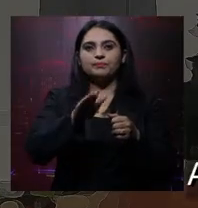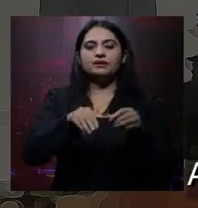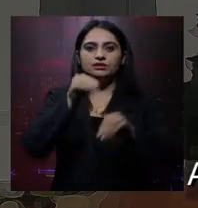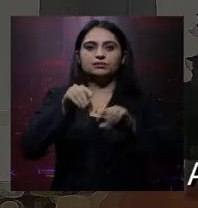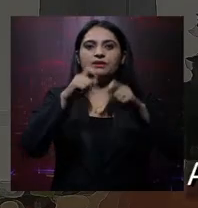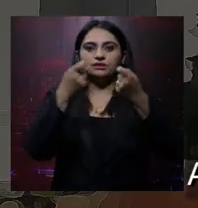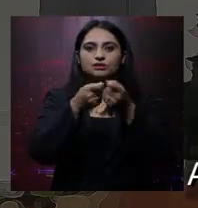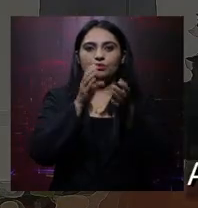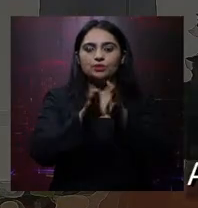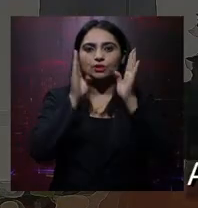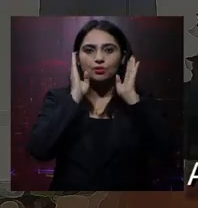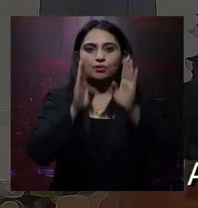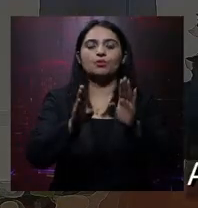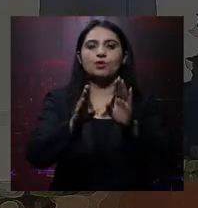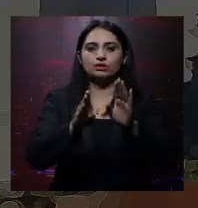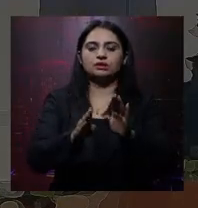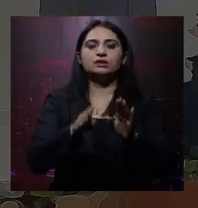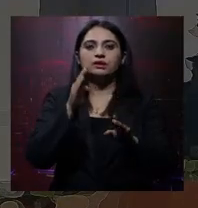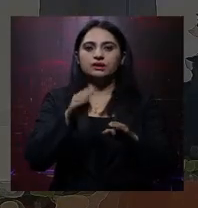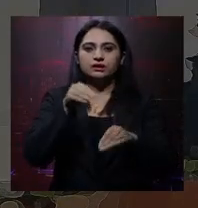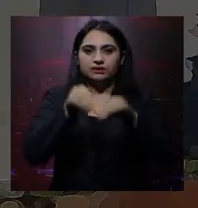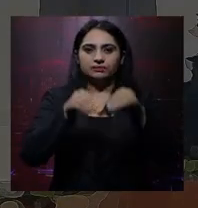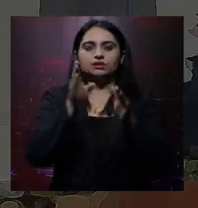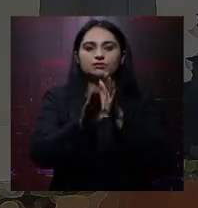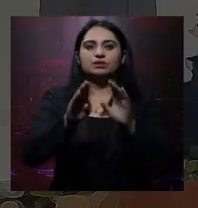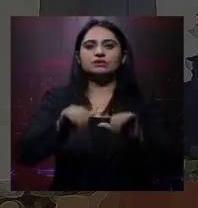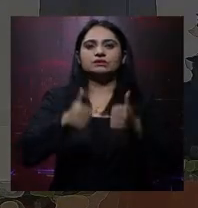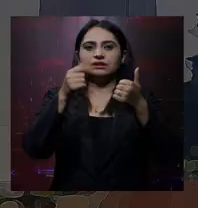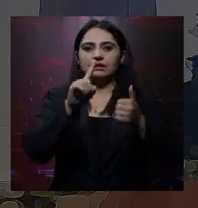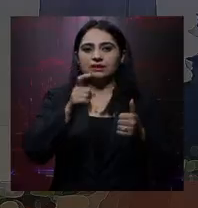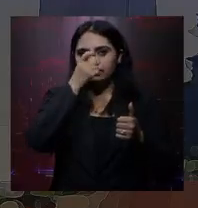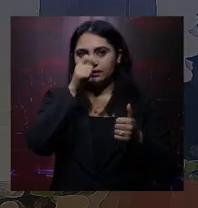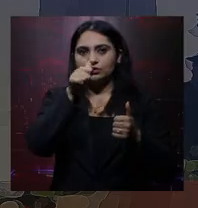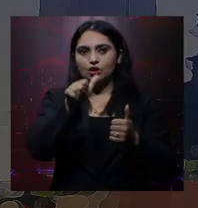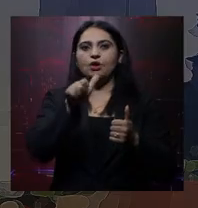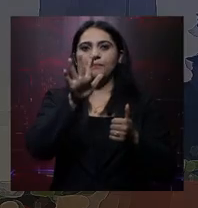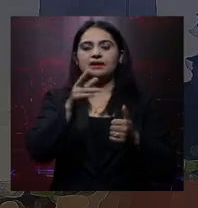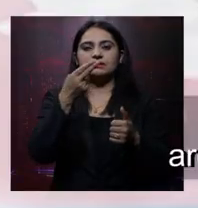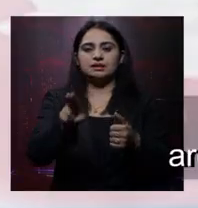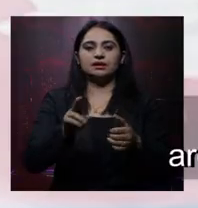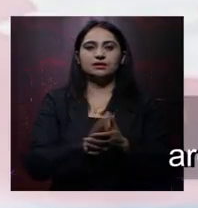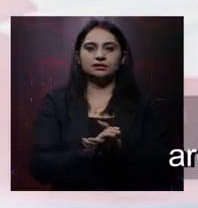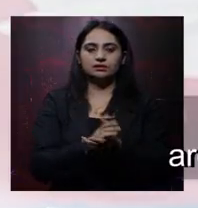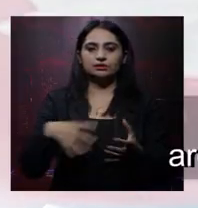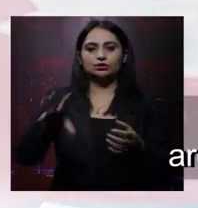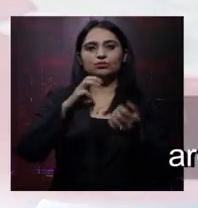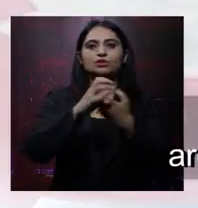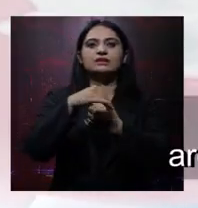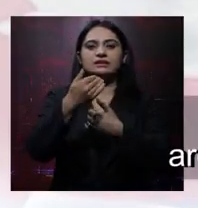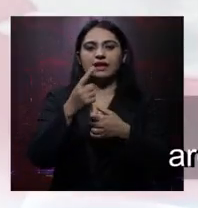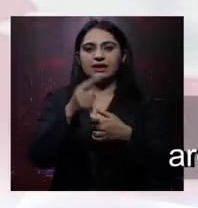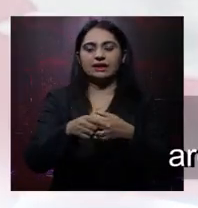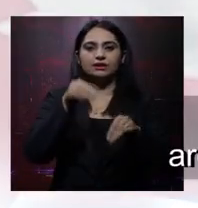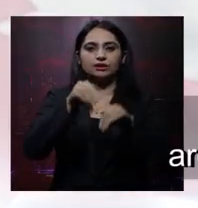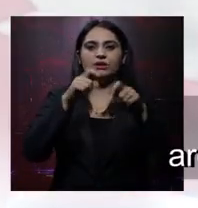क्षेत्रबाट प्रत्यक्ष निर्वाचन प्रणाली मार्फत निर्वाचित 165 जना र सम्पूर्ण देशलाई